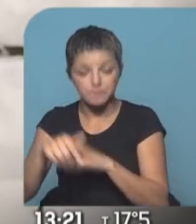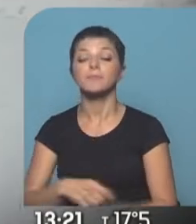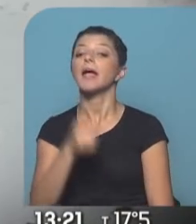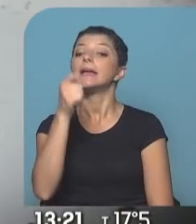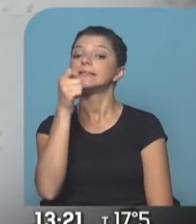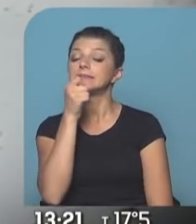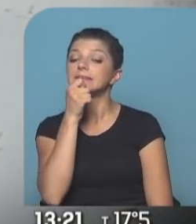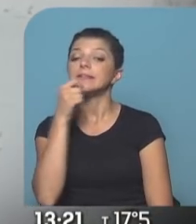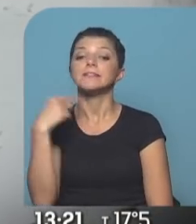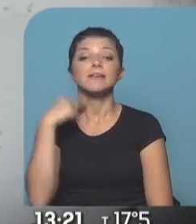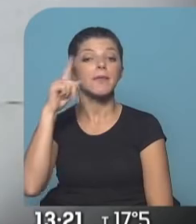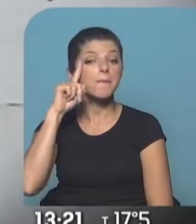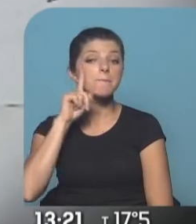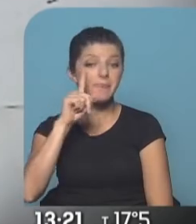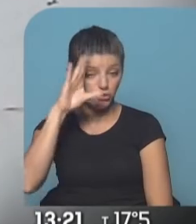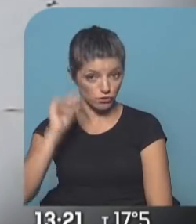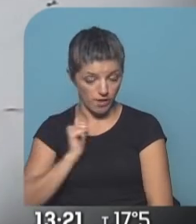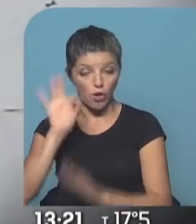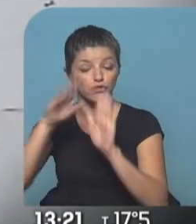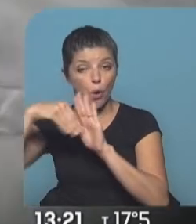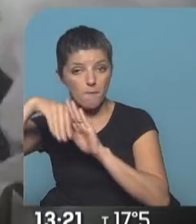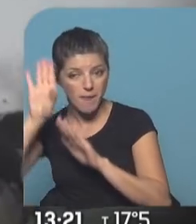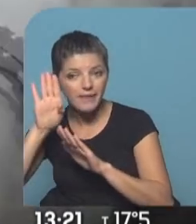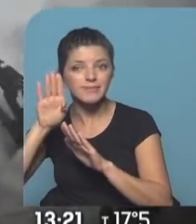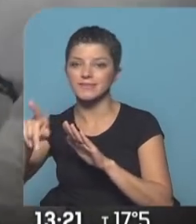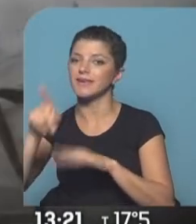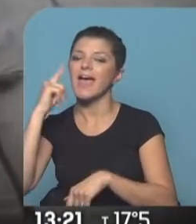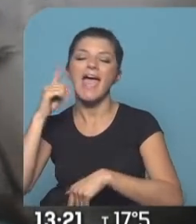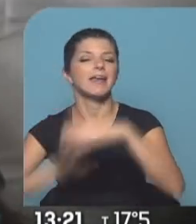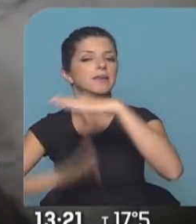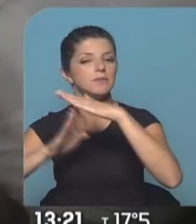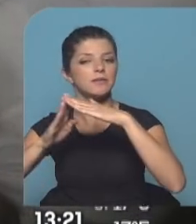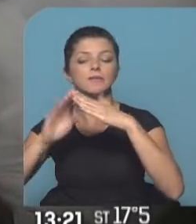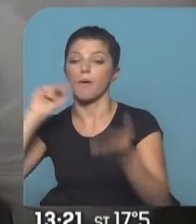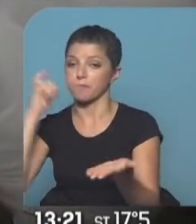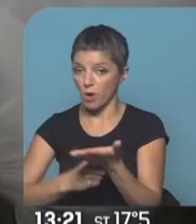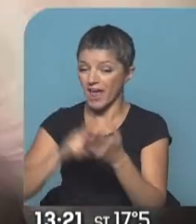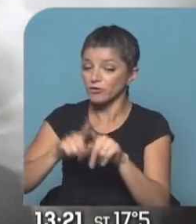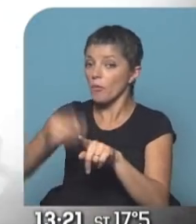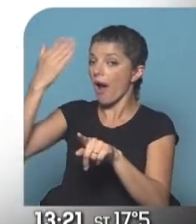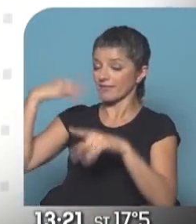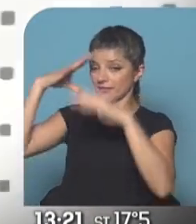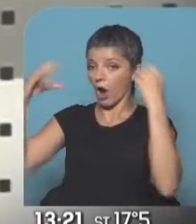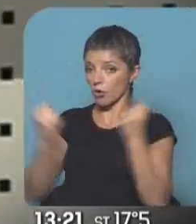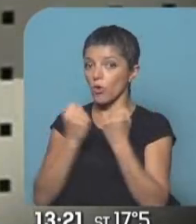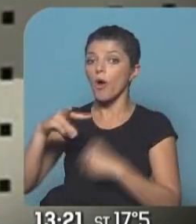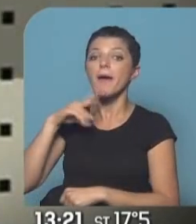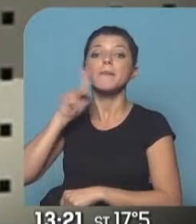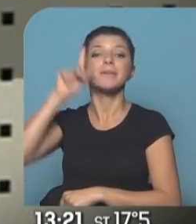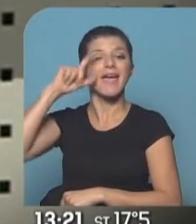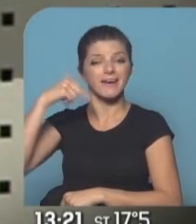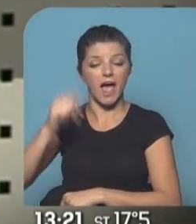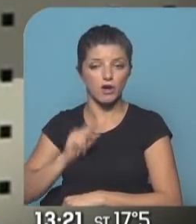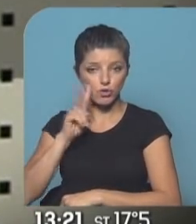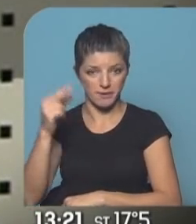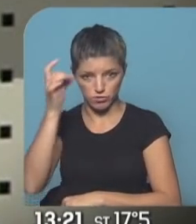hombres, se estaría violando un umbral de efectivos para juegos de guerra fijado en Viena en 2011. Численность участвующих